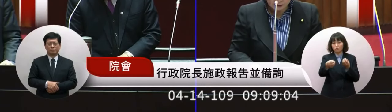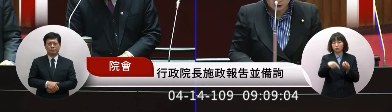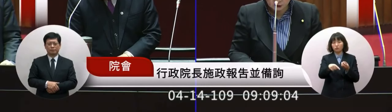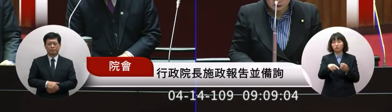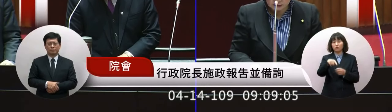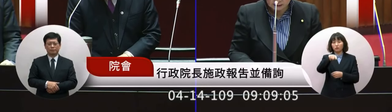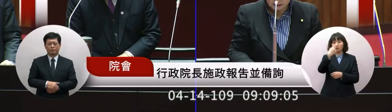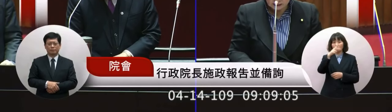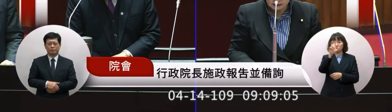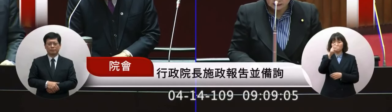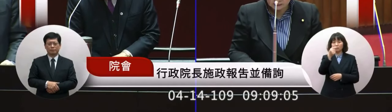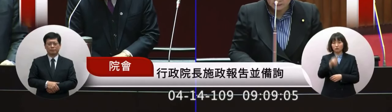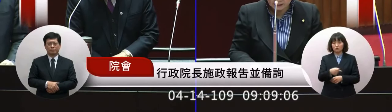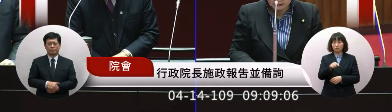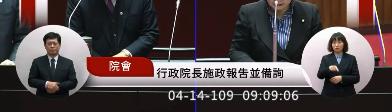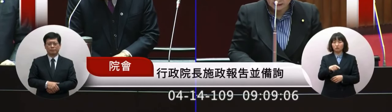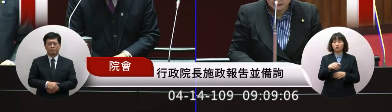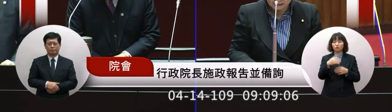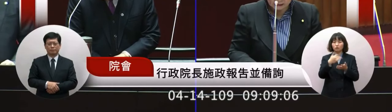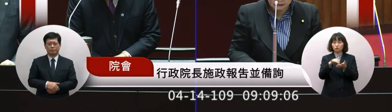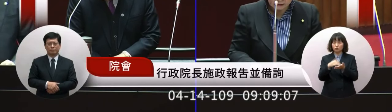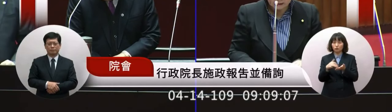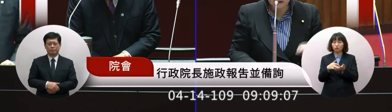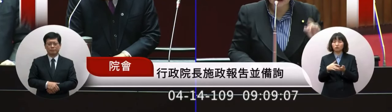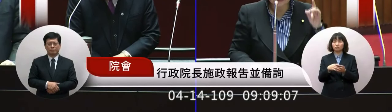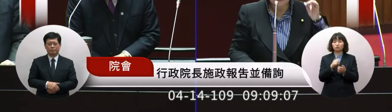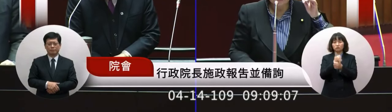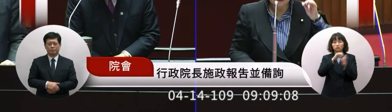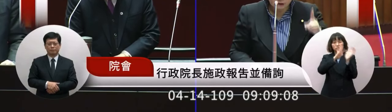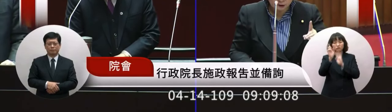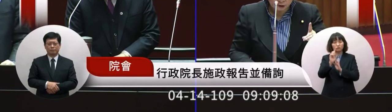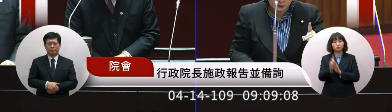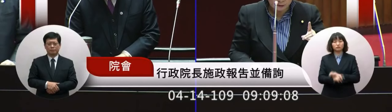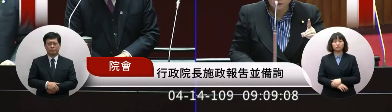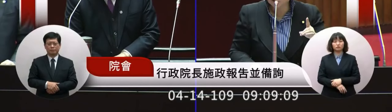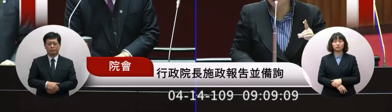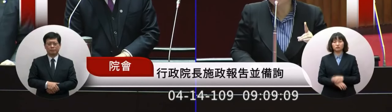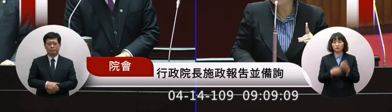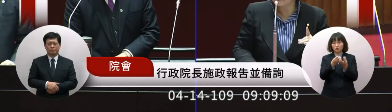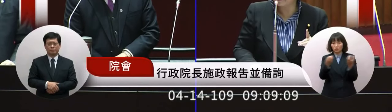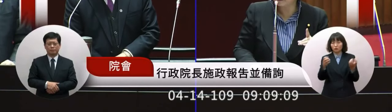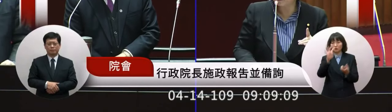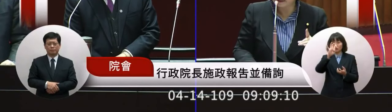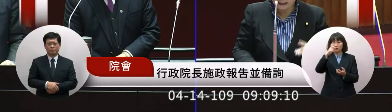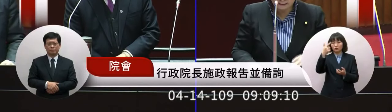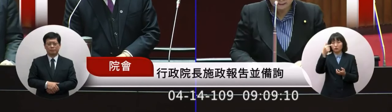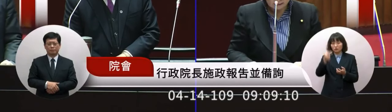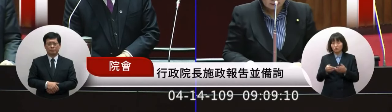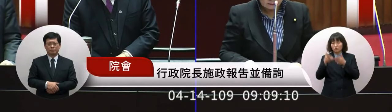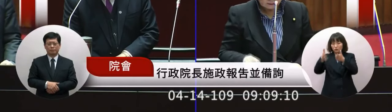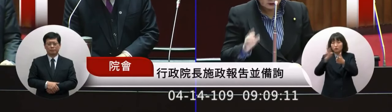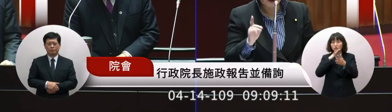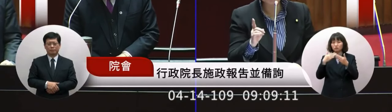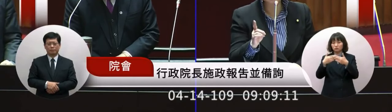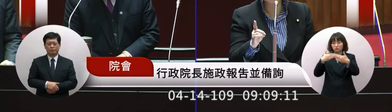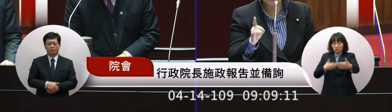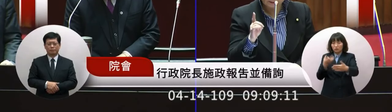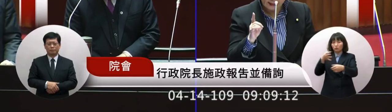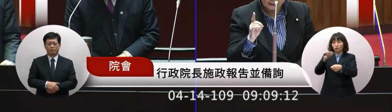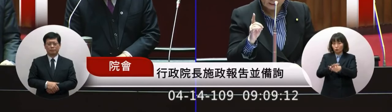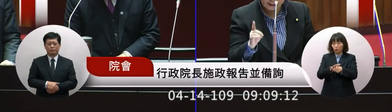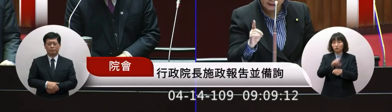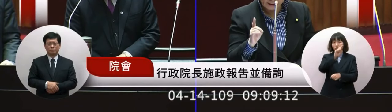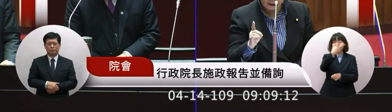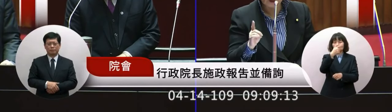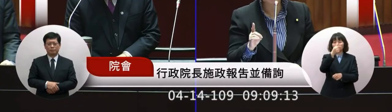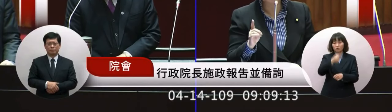呢170亿的这个编列经验来讲呢，它是46亿用作隔离补偿，17亿用